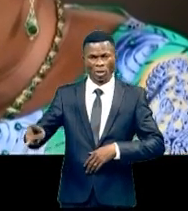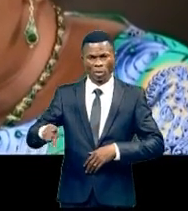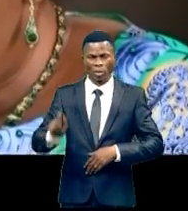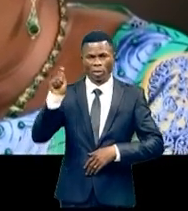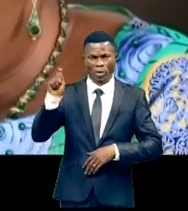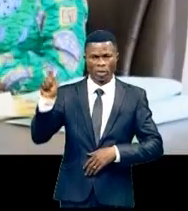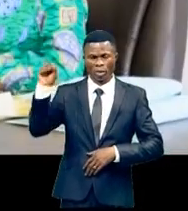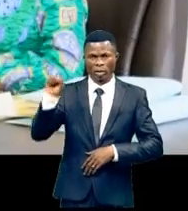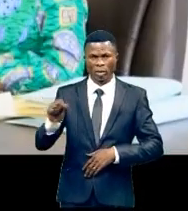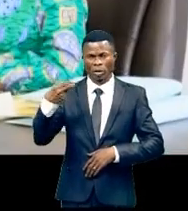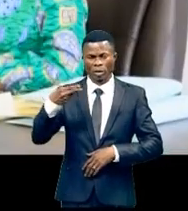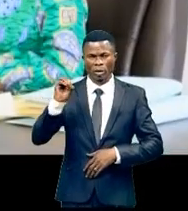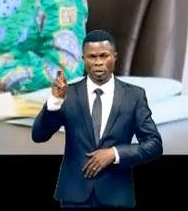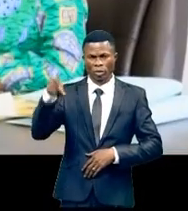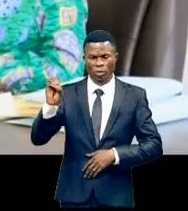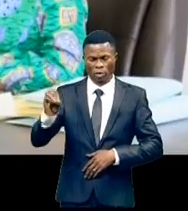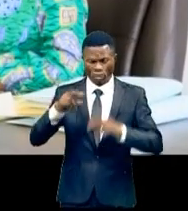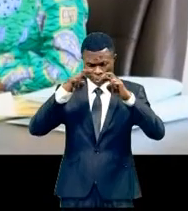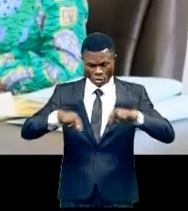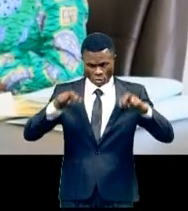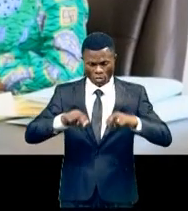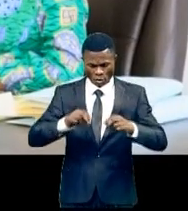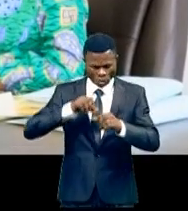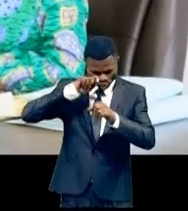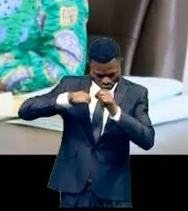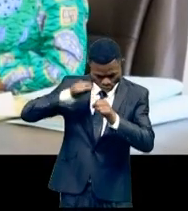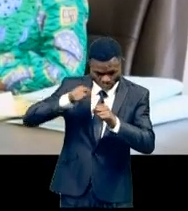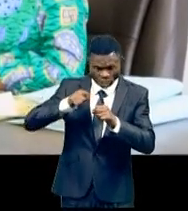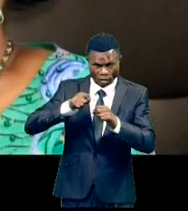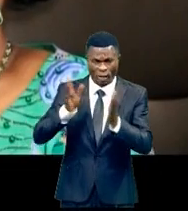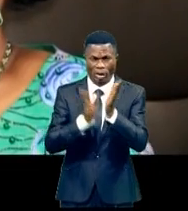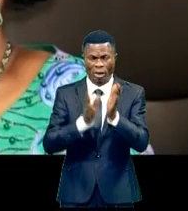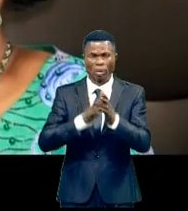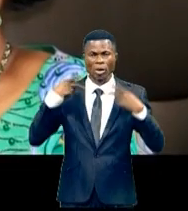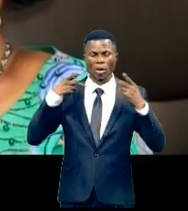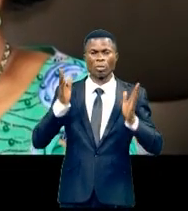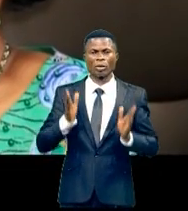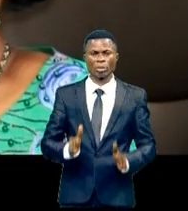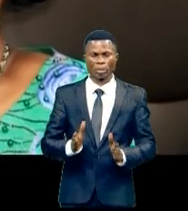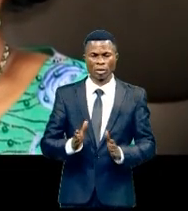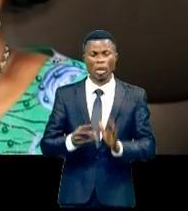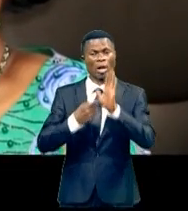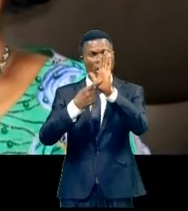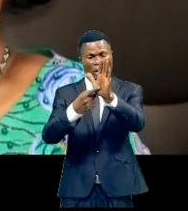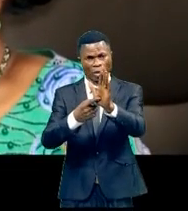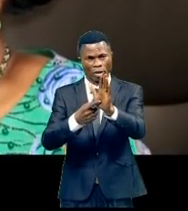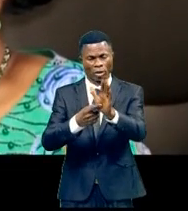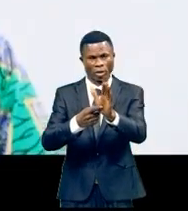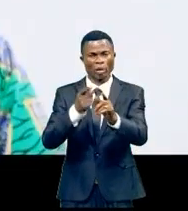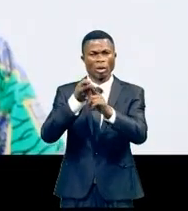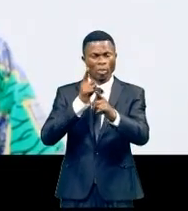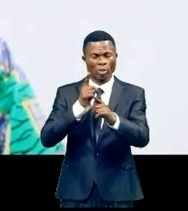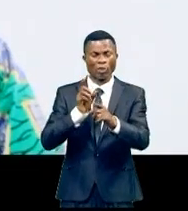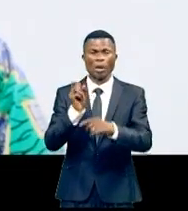Tchopo, en plus des analyses des laboratoires effectuées par l'Institut Pasteur qui ont révélé l'identité de l'agent